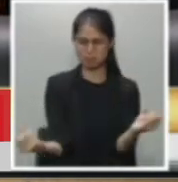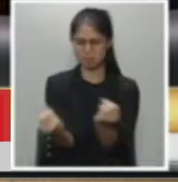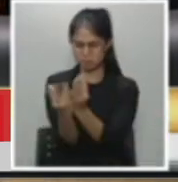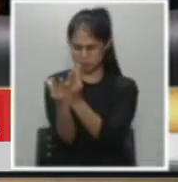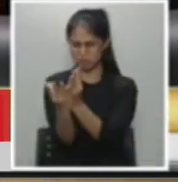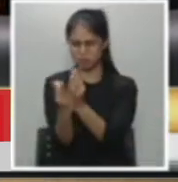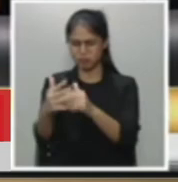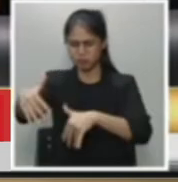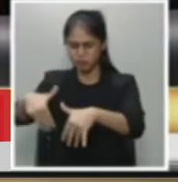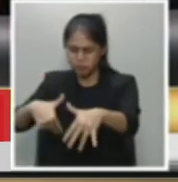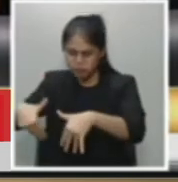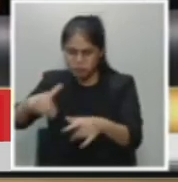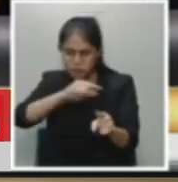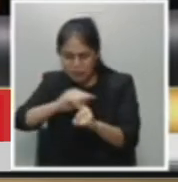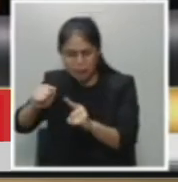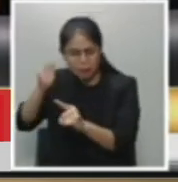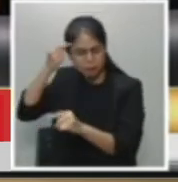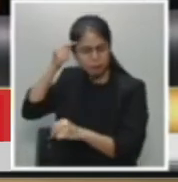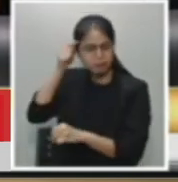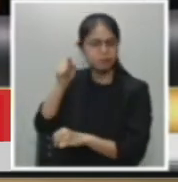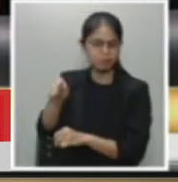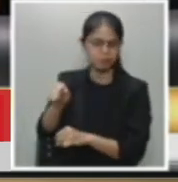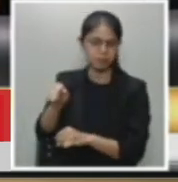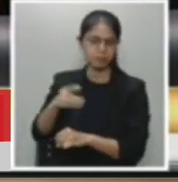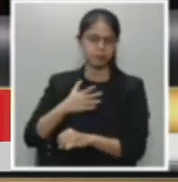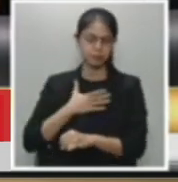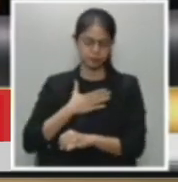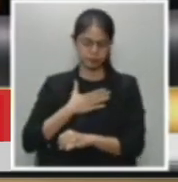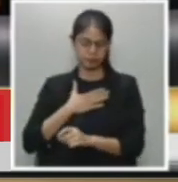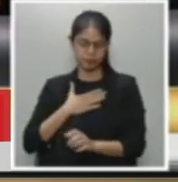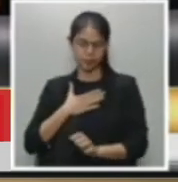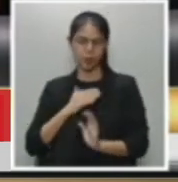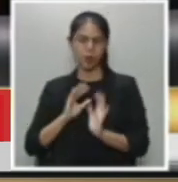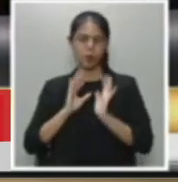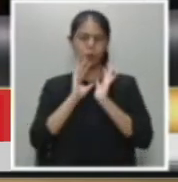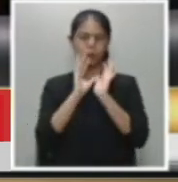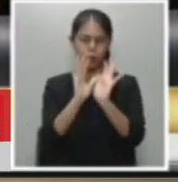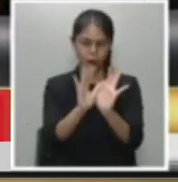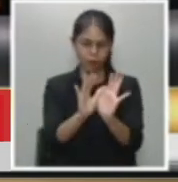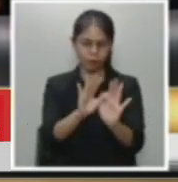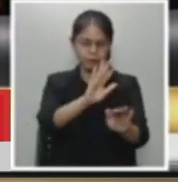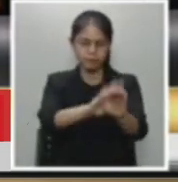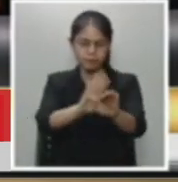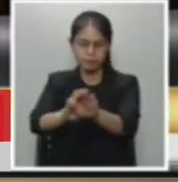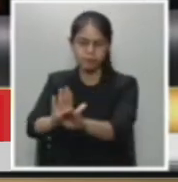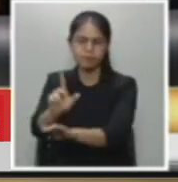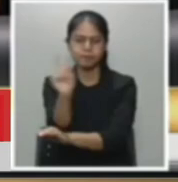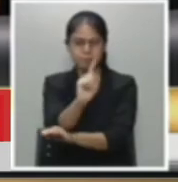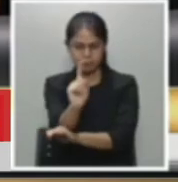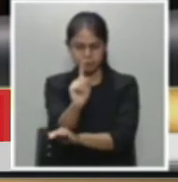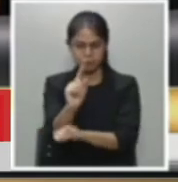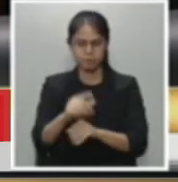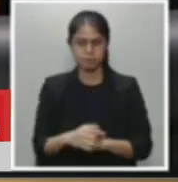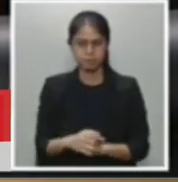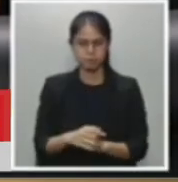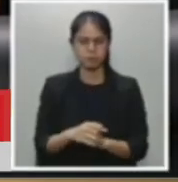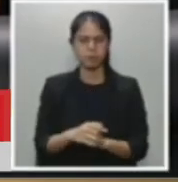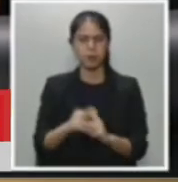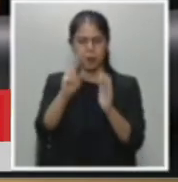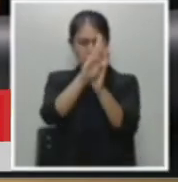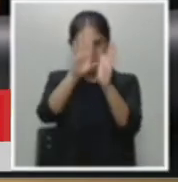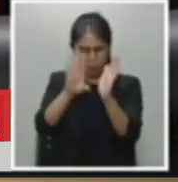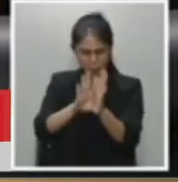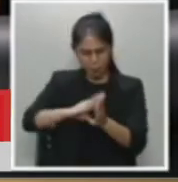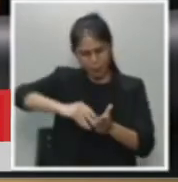เป็นหลักสิ่งที่ผมอยากจะฝากและสะเทือนใจพวกเราอย่างยิ่งก็คือว่าระบบการเรียนการสอ